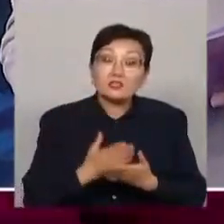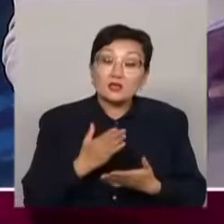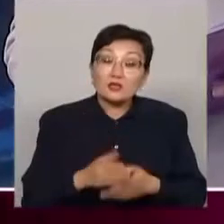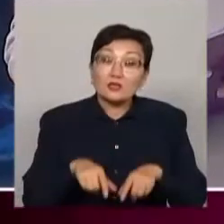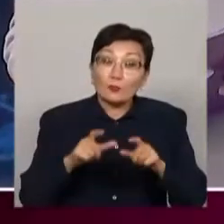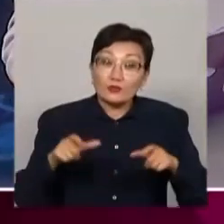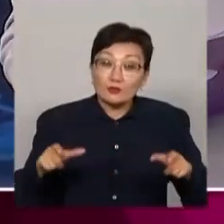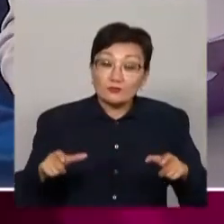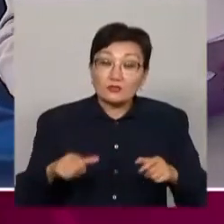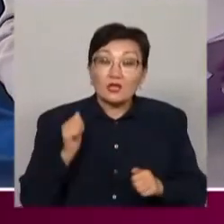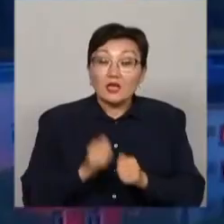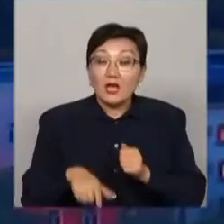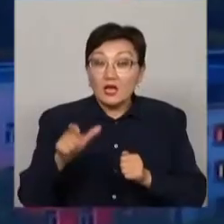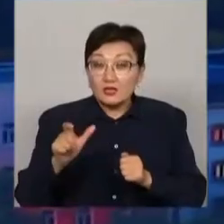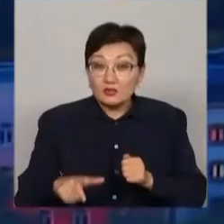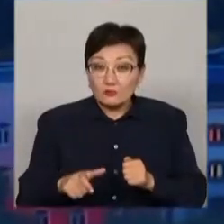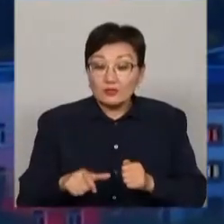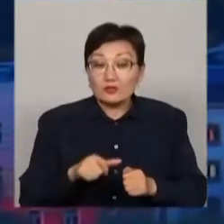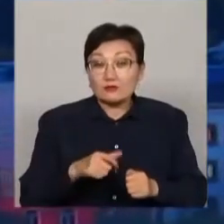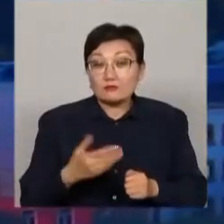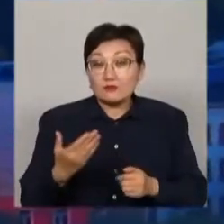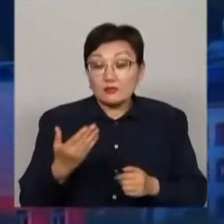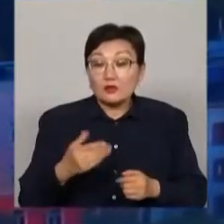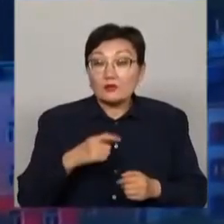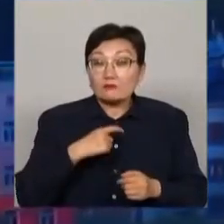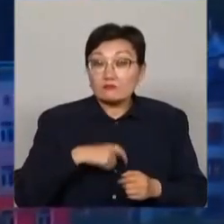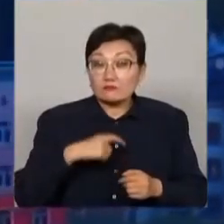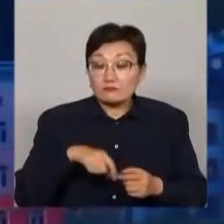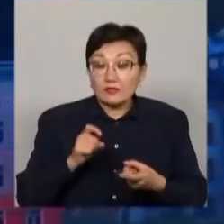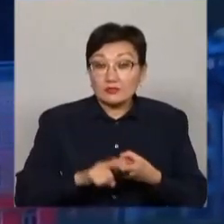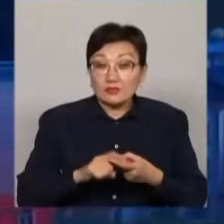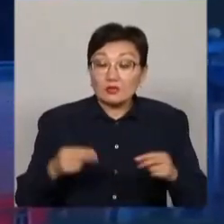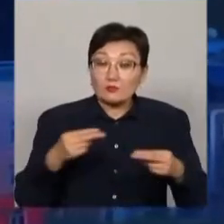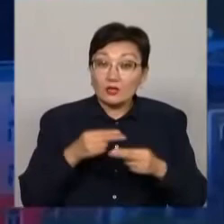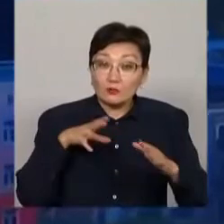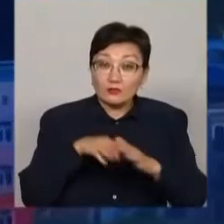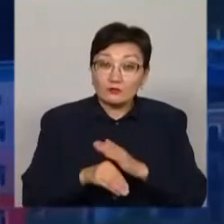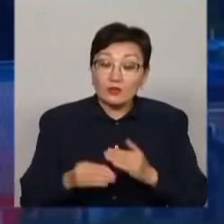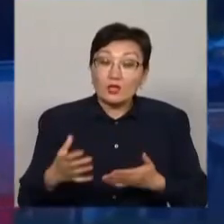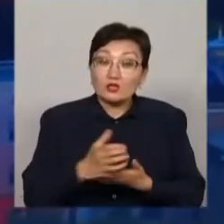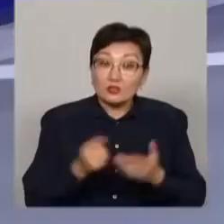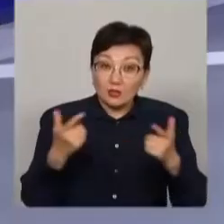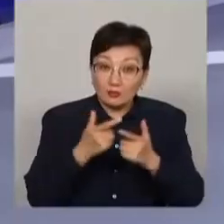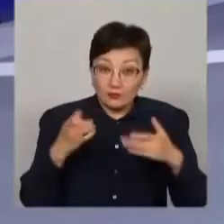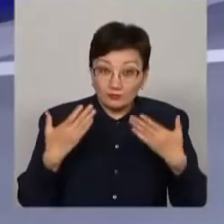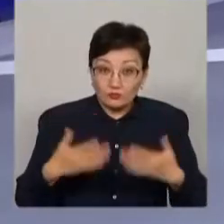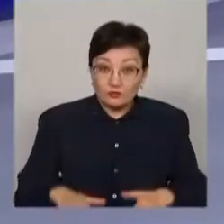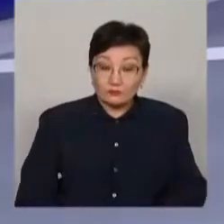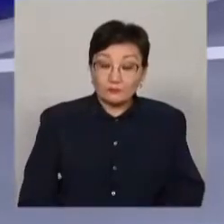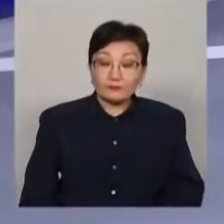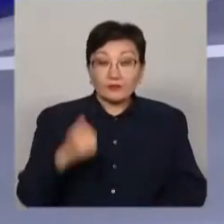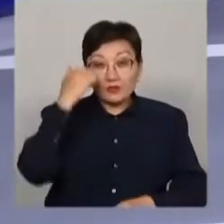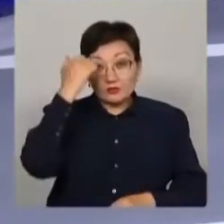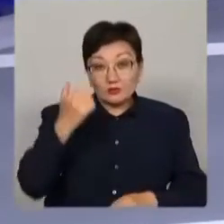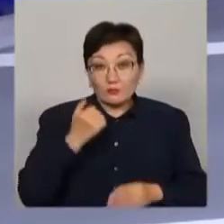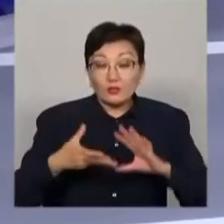тығырыққа тірелмеу әр азаматтың өзіне ғана байланысты. Қайрат, тақырып аясында мен жинақтаған ақпар осы. Рахмет,